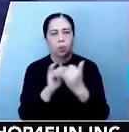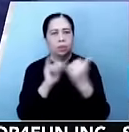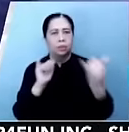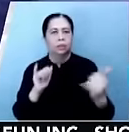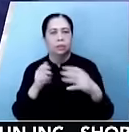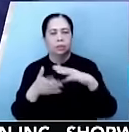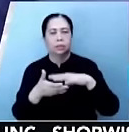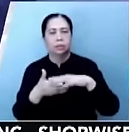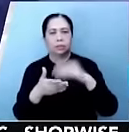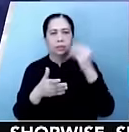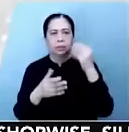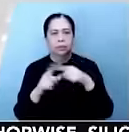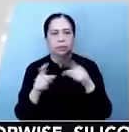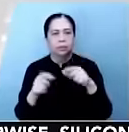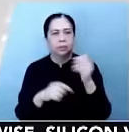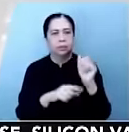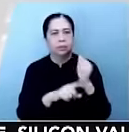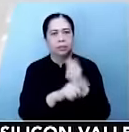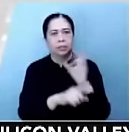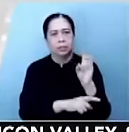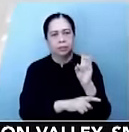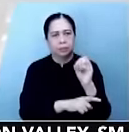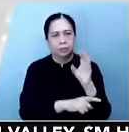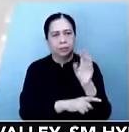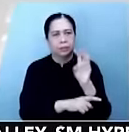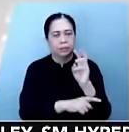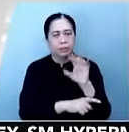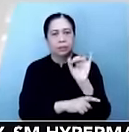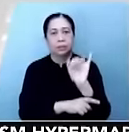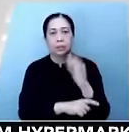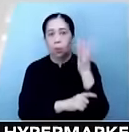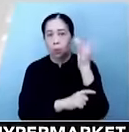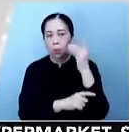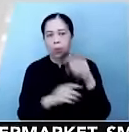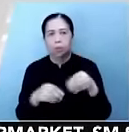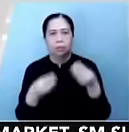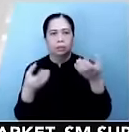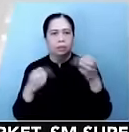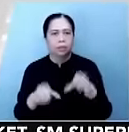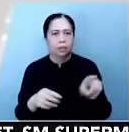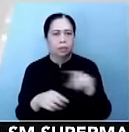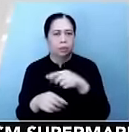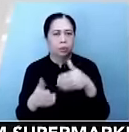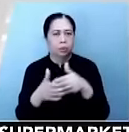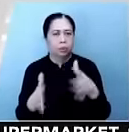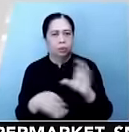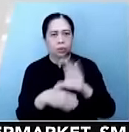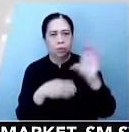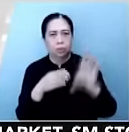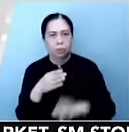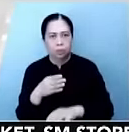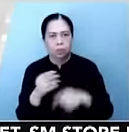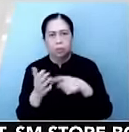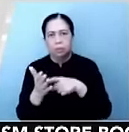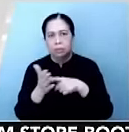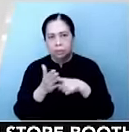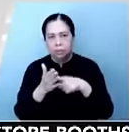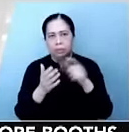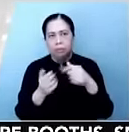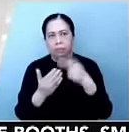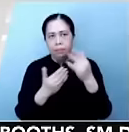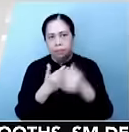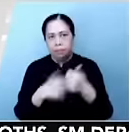April 15 at 16. Ayon sa DepEd, iyan ay para bigyang pagkakataon ng mga mag-aaral na makumpleto ang mga nakabinbin nilang takdang